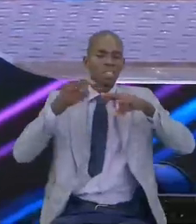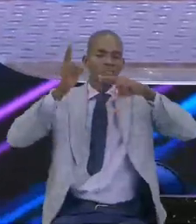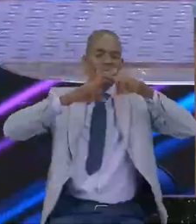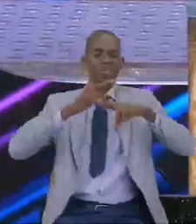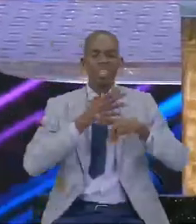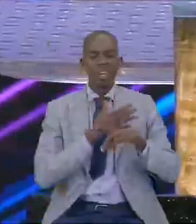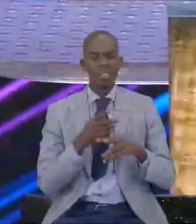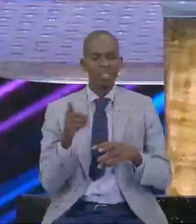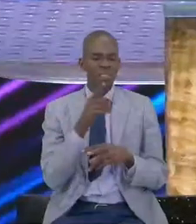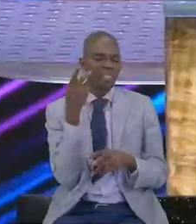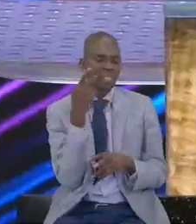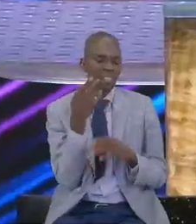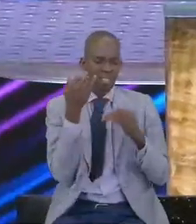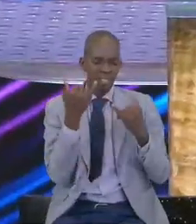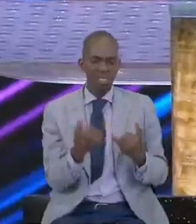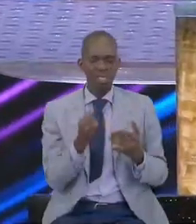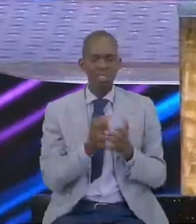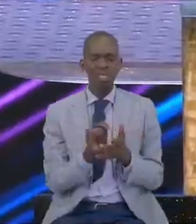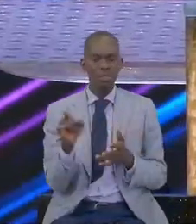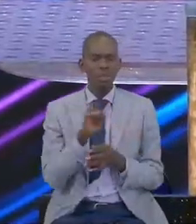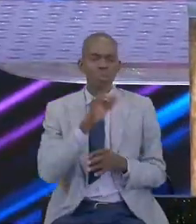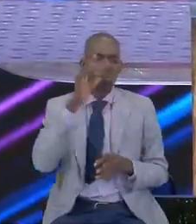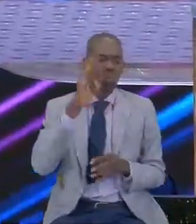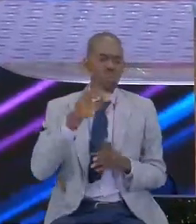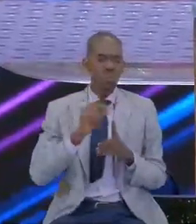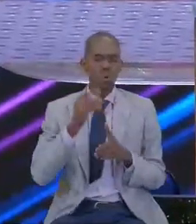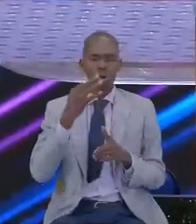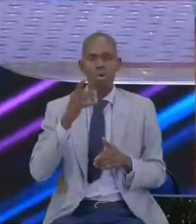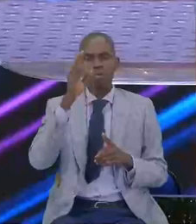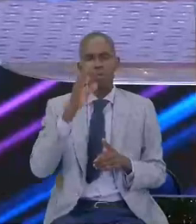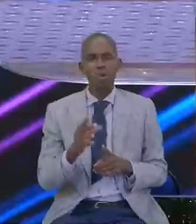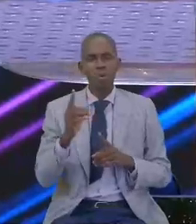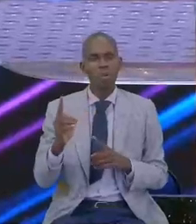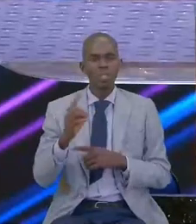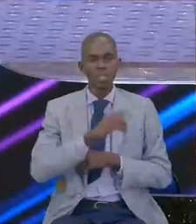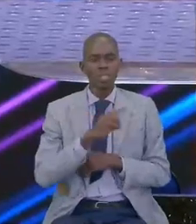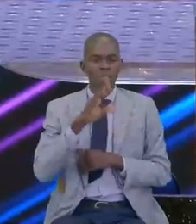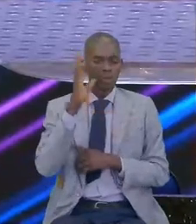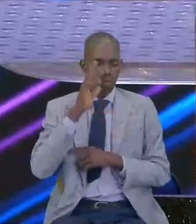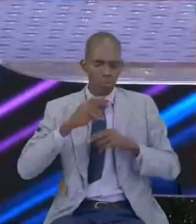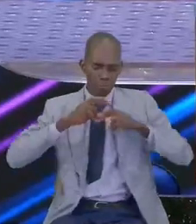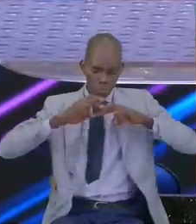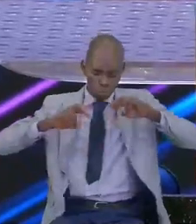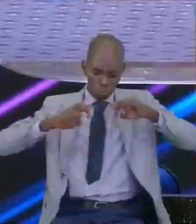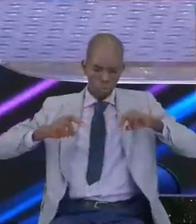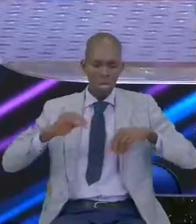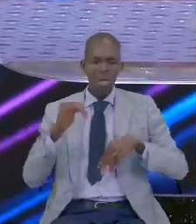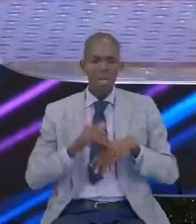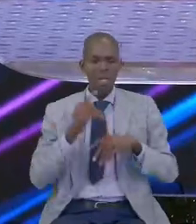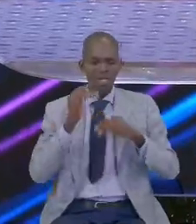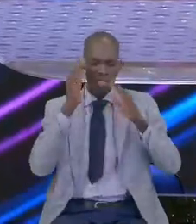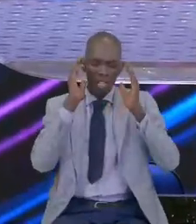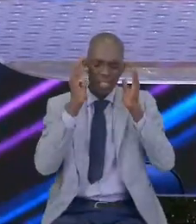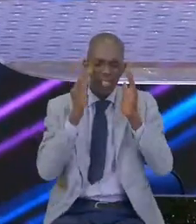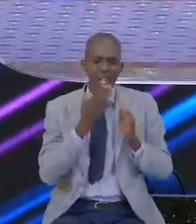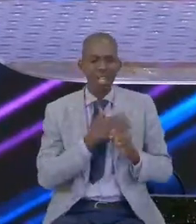qu'en prêchant la parole de Dieu un jour, ils regardent la participation numérique la semaine suivante. Et s'ils voient que